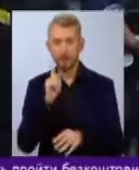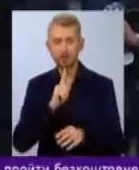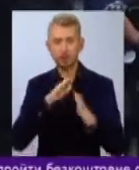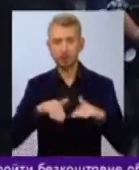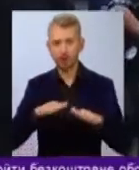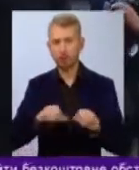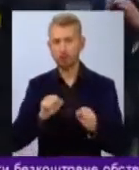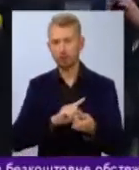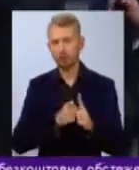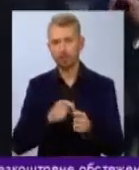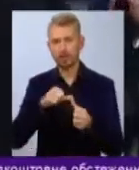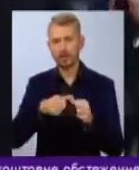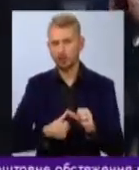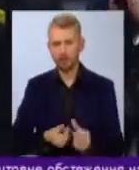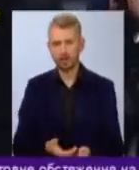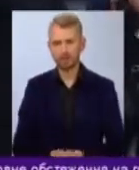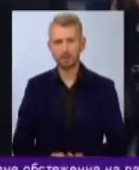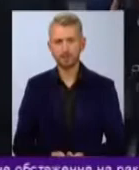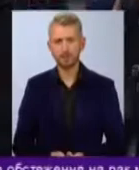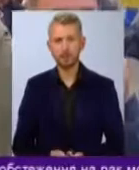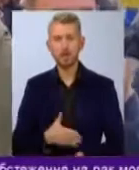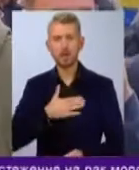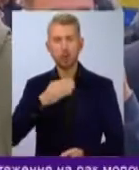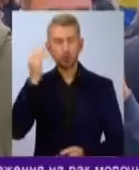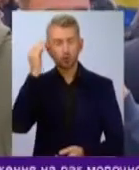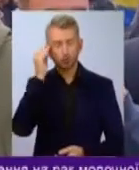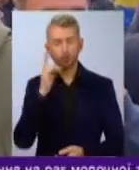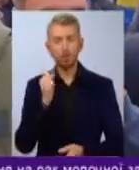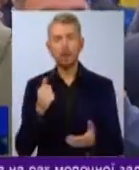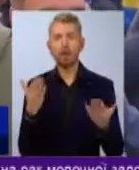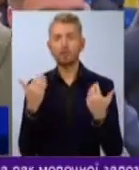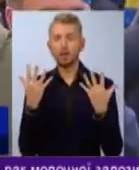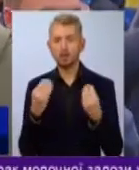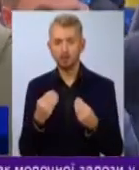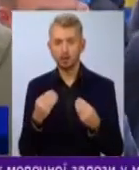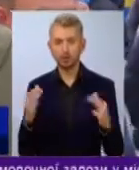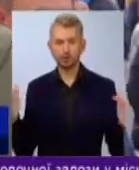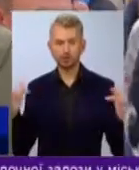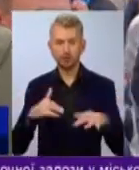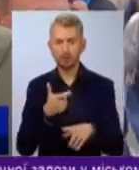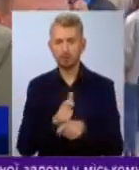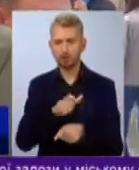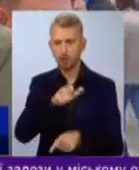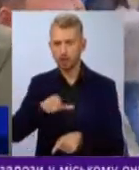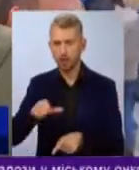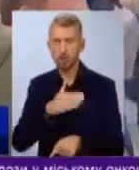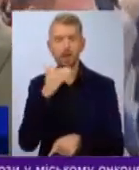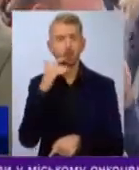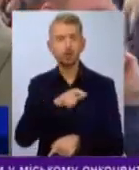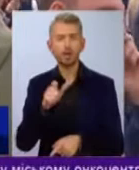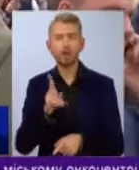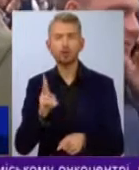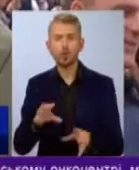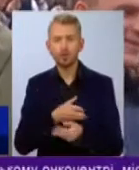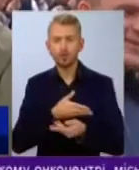перетворитися на стаціонарний. На нашу думку, якраз на вихідні зійдеться більше людей. Багато людей, які навіть з нами